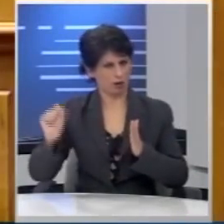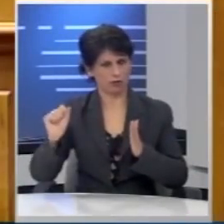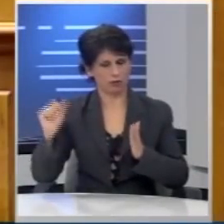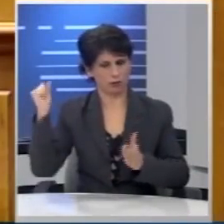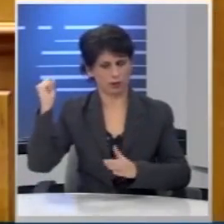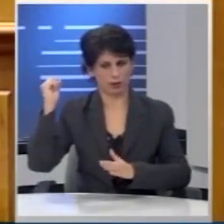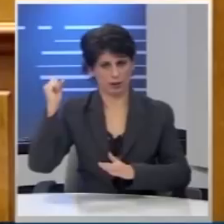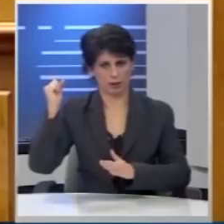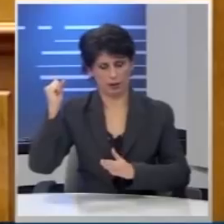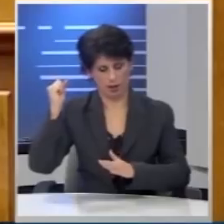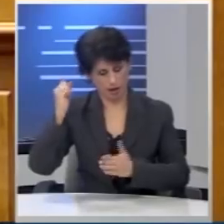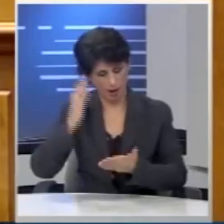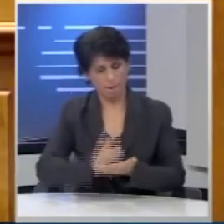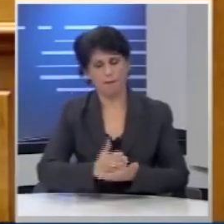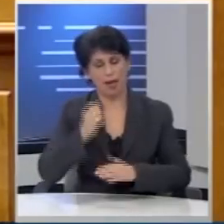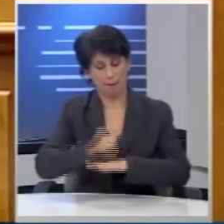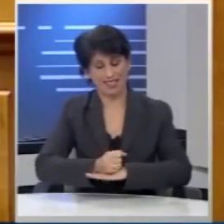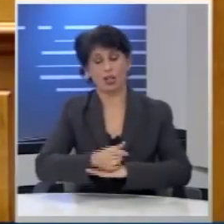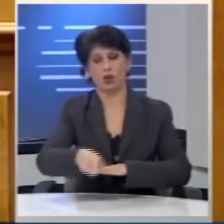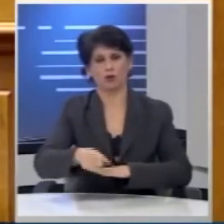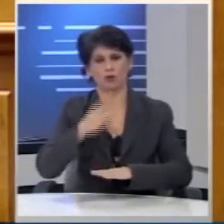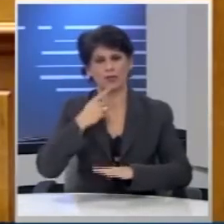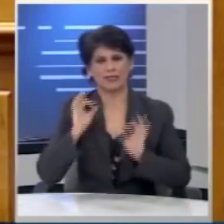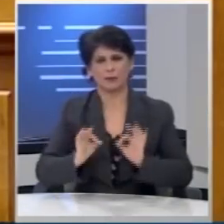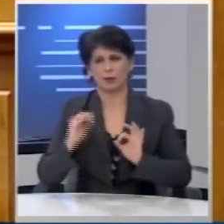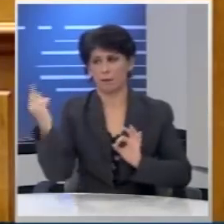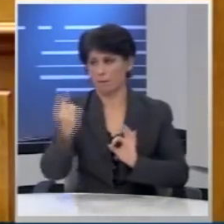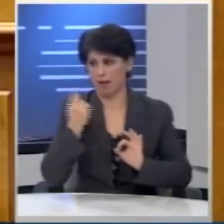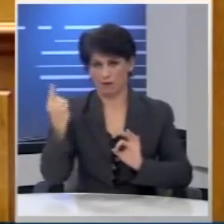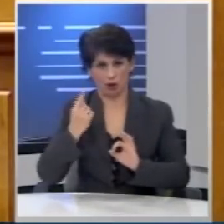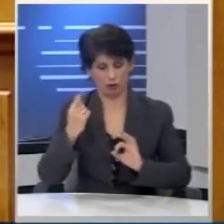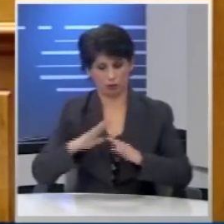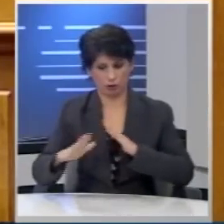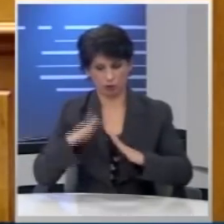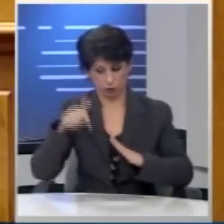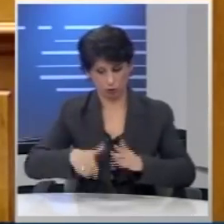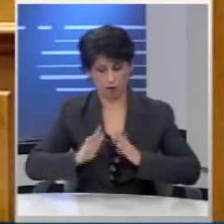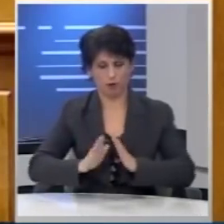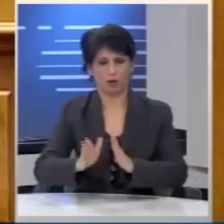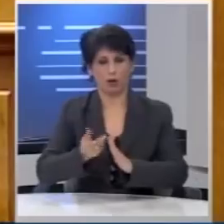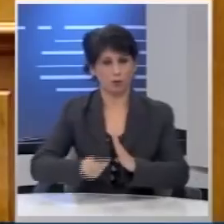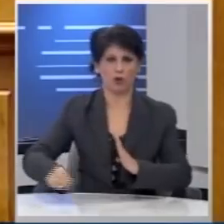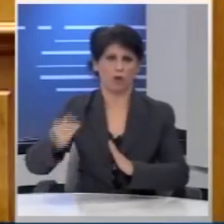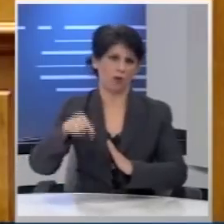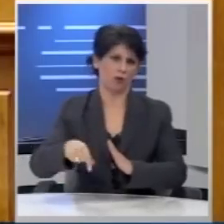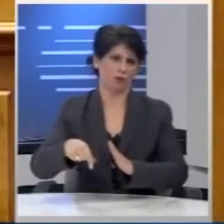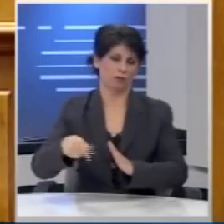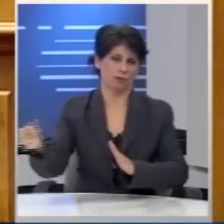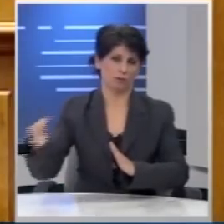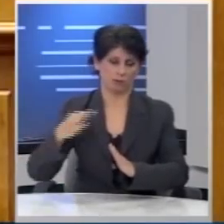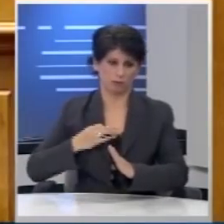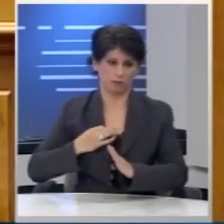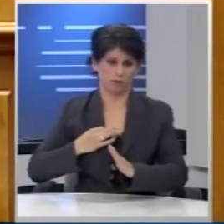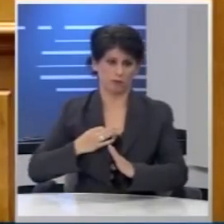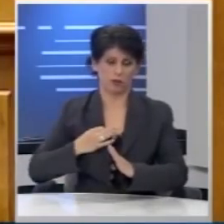να επικυρώσουν τις υποτυπώδεις και λυπείς μελέτες περιβαλλοντικής προστασίας, τώρα προχωράτε ακόμα περισσότερο. Μας